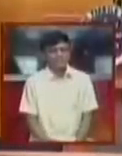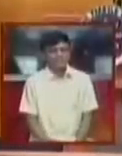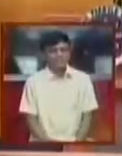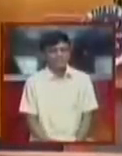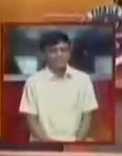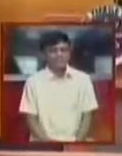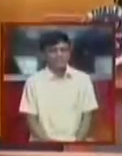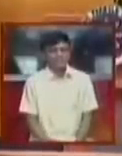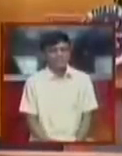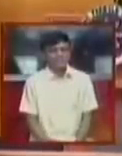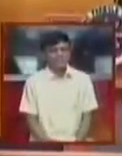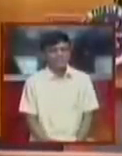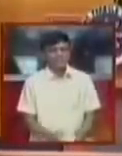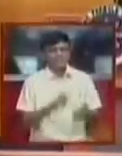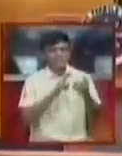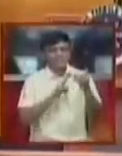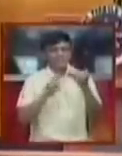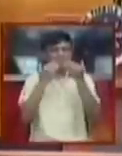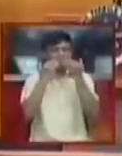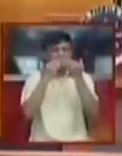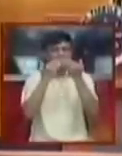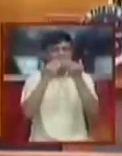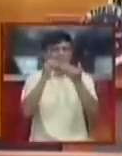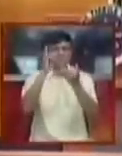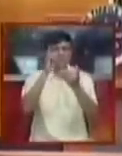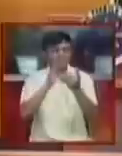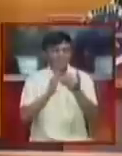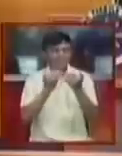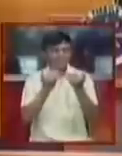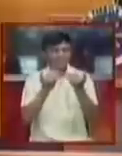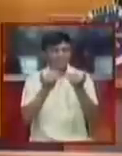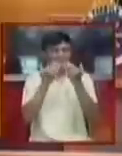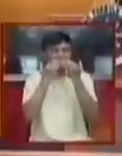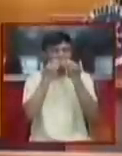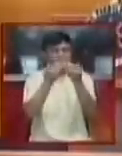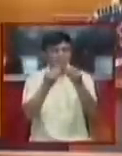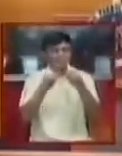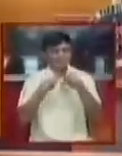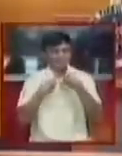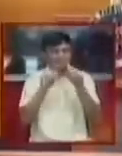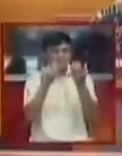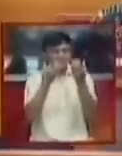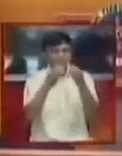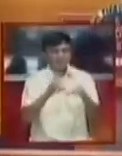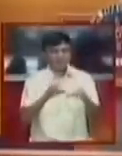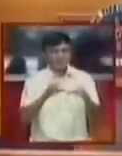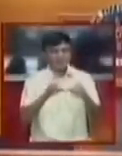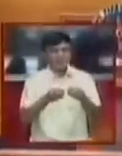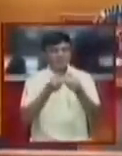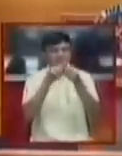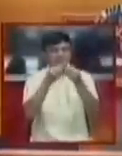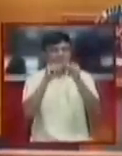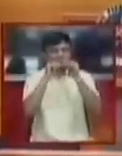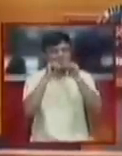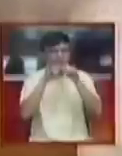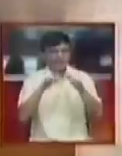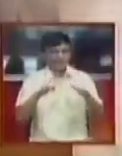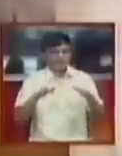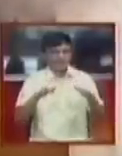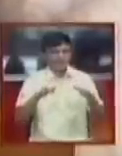Ang una, nagpapasalamat ako sa Pong May Kapal. Binigyan kami ng ganitong pagkakataon at binigyan ng blessing na